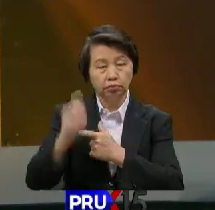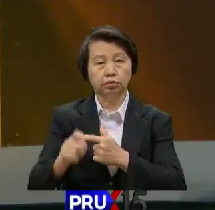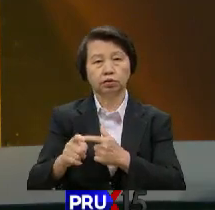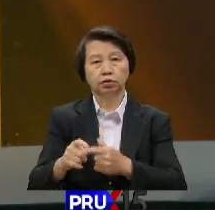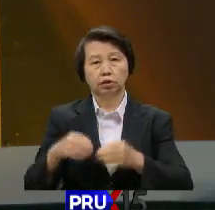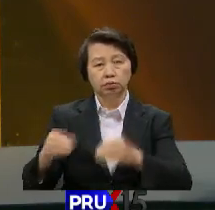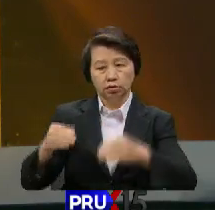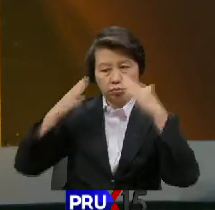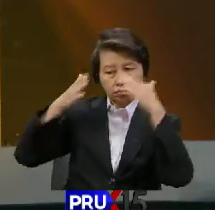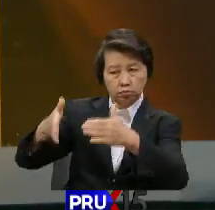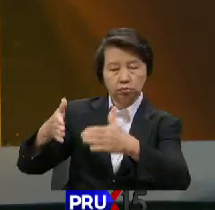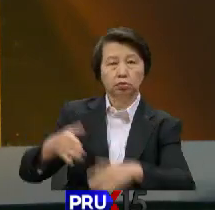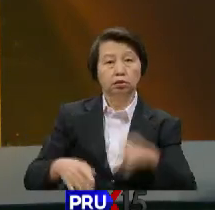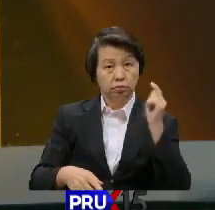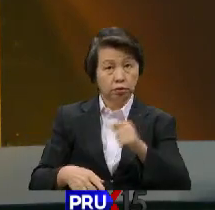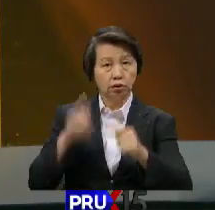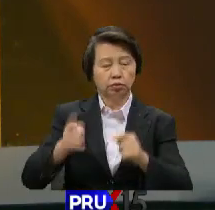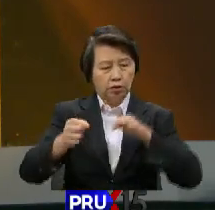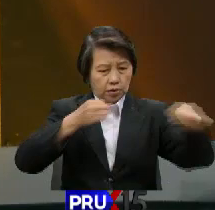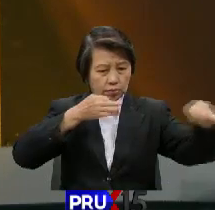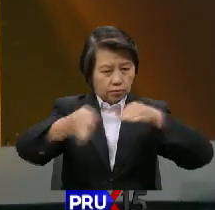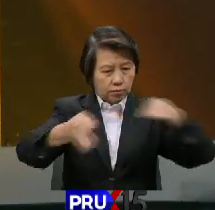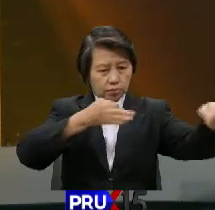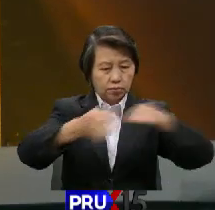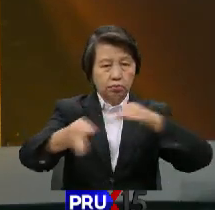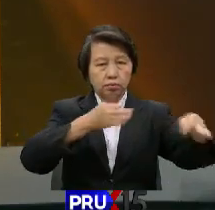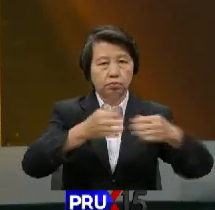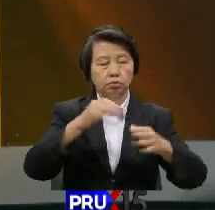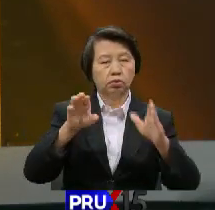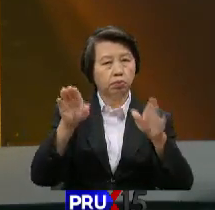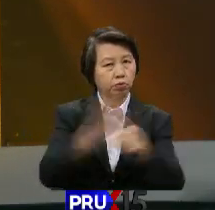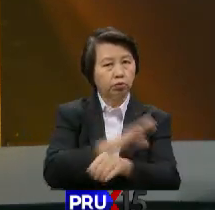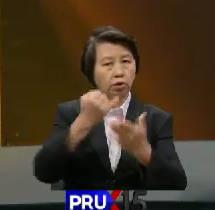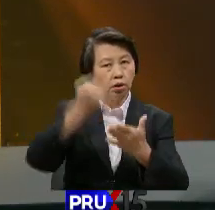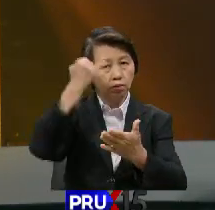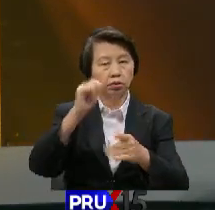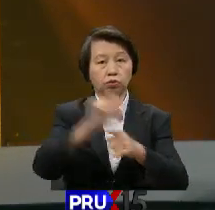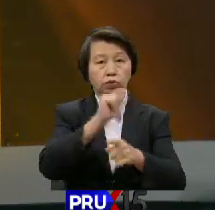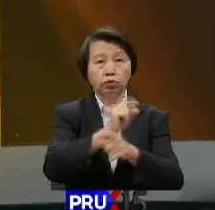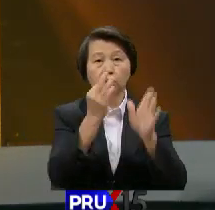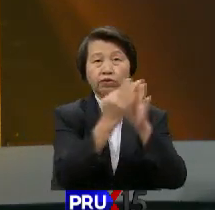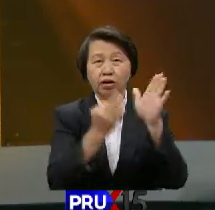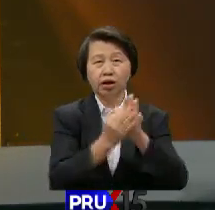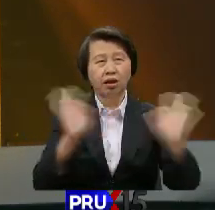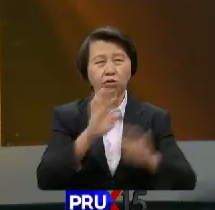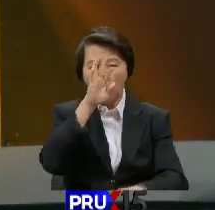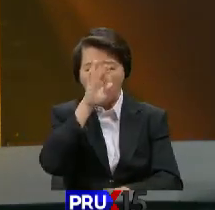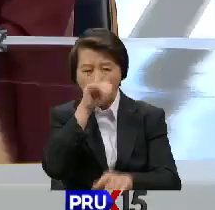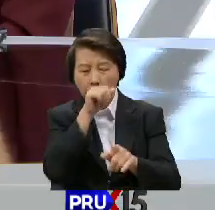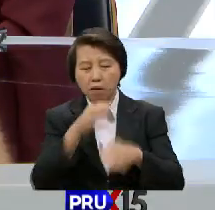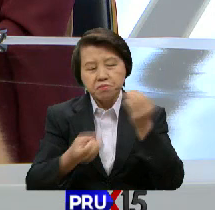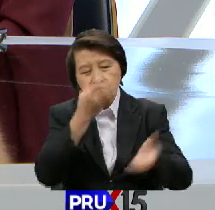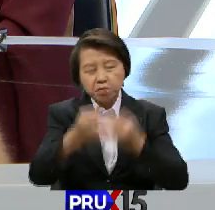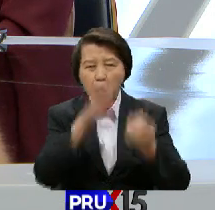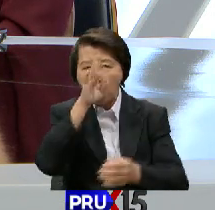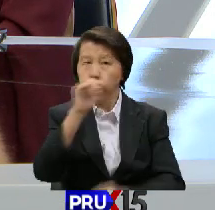diberikan perhatian mereka kena hujjah secara ilmiah menggunakan fakta dan bukannya otak jadi